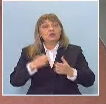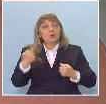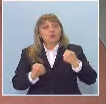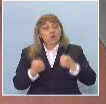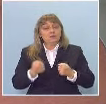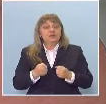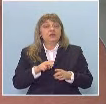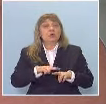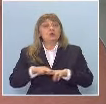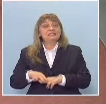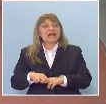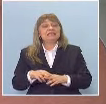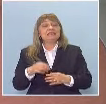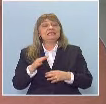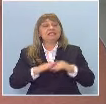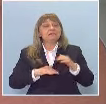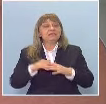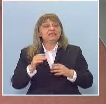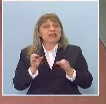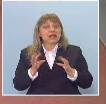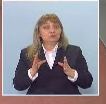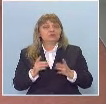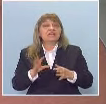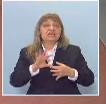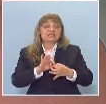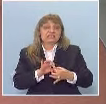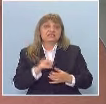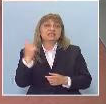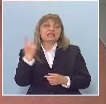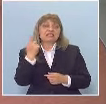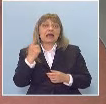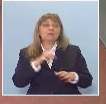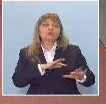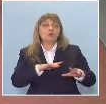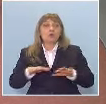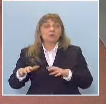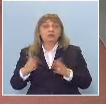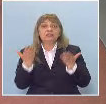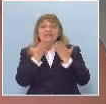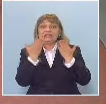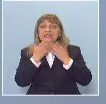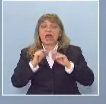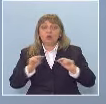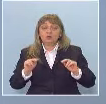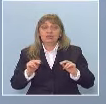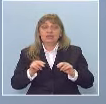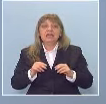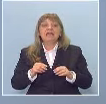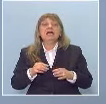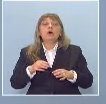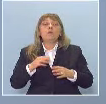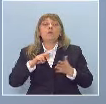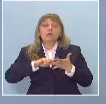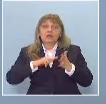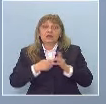И останалите ни специалности са свързани вече само с компютърните науки. Системно програмиране,